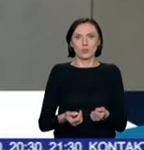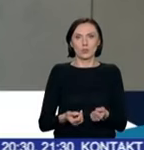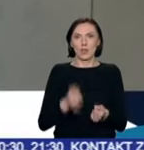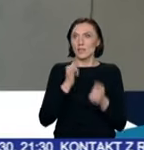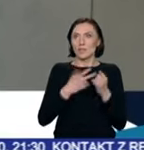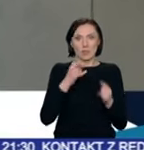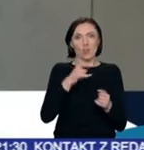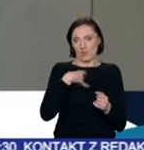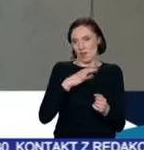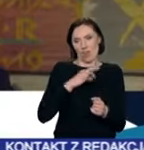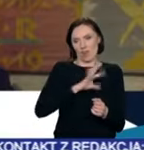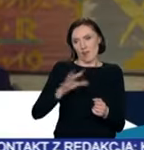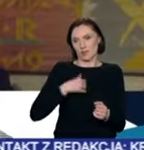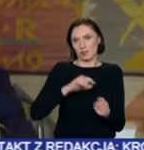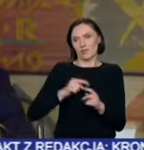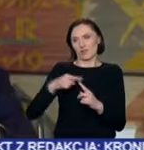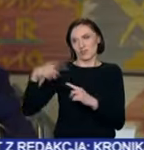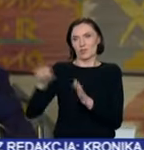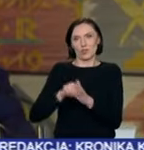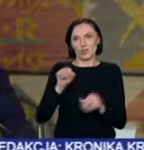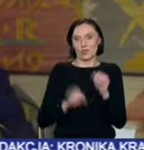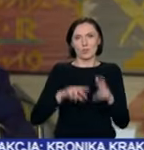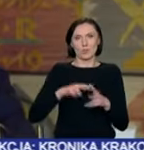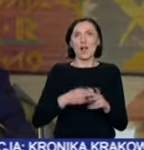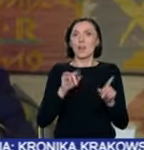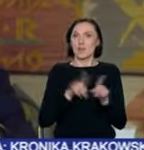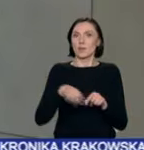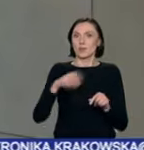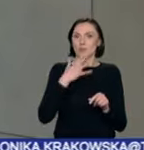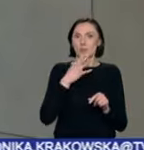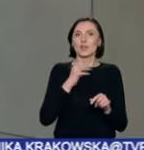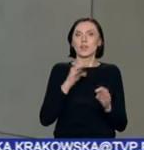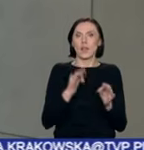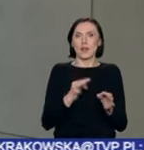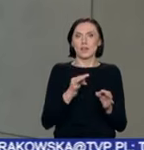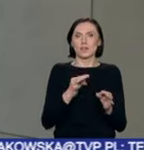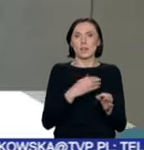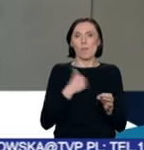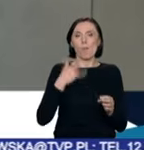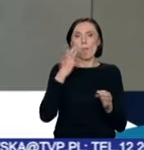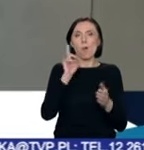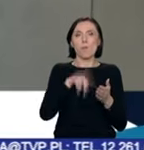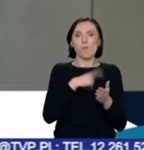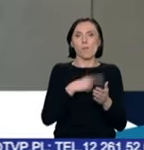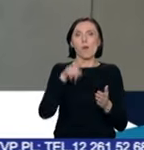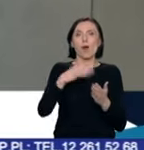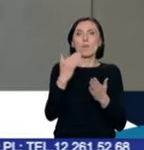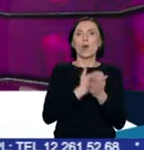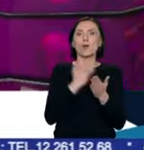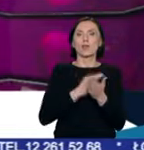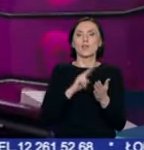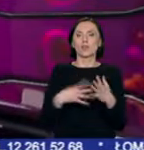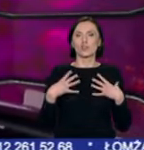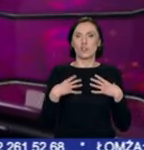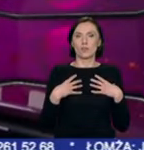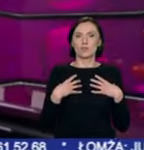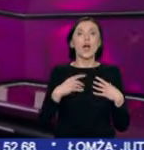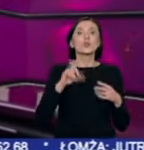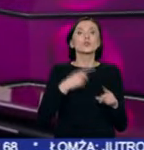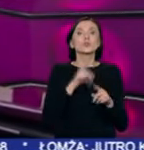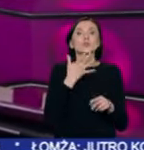sądu administracyjnego. Jednocześnie prezydent zapowiada. Na razie będziemy likwidować ten program na żywo. Co na to